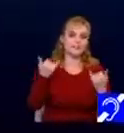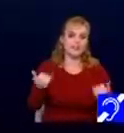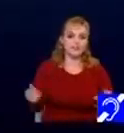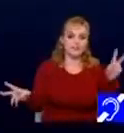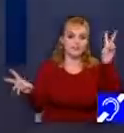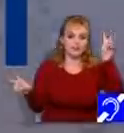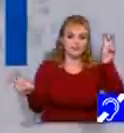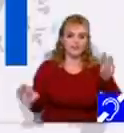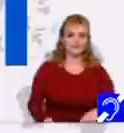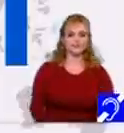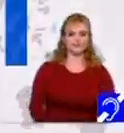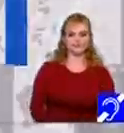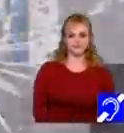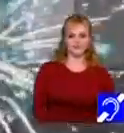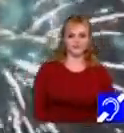subiecte.